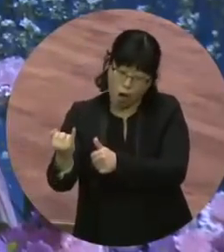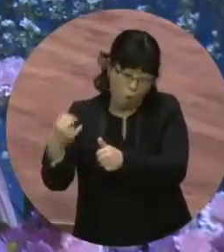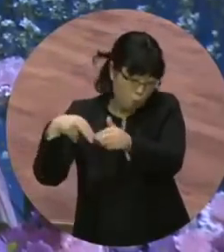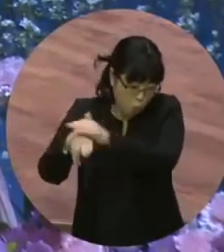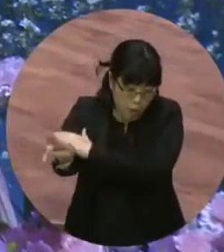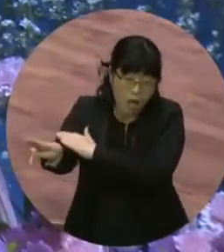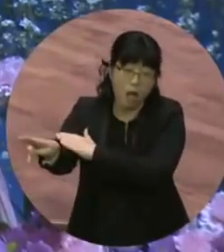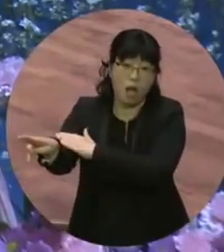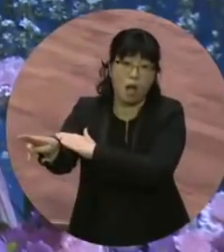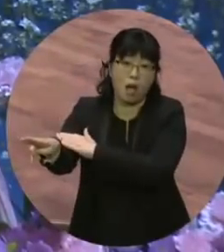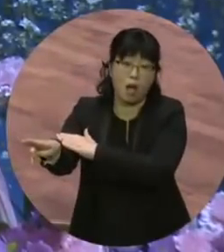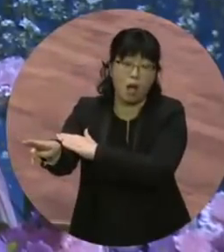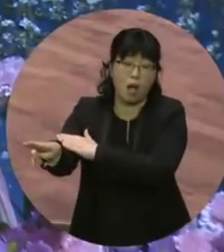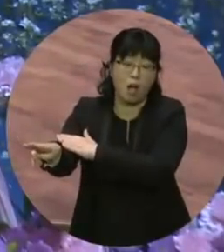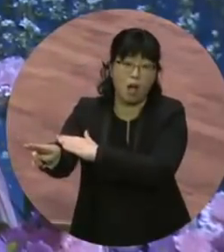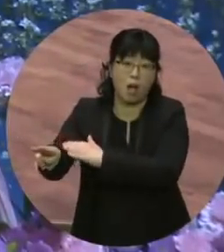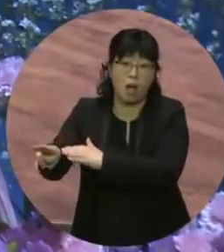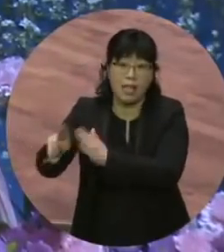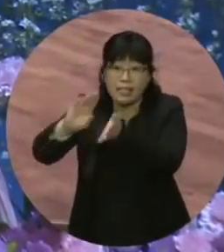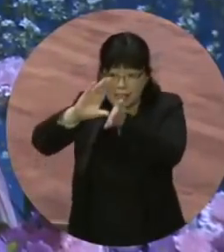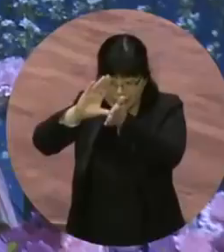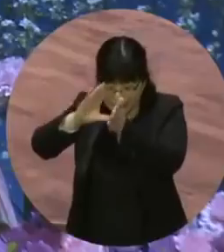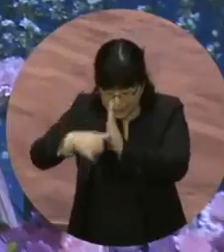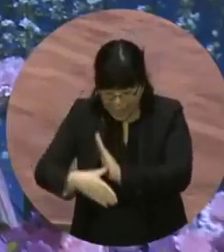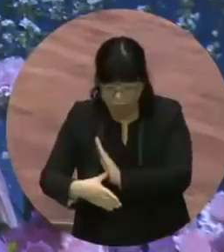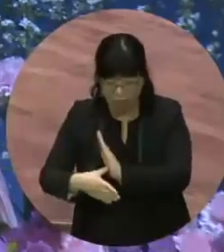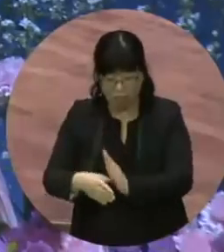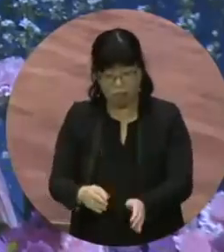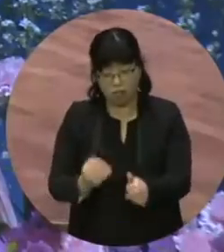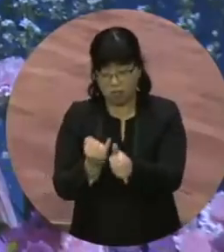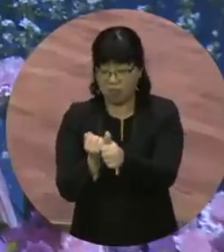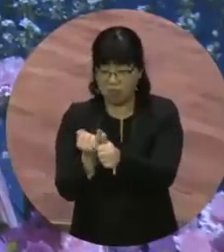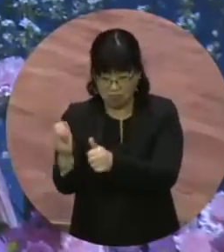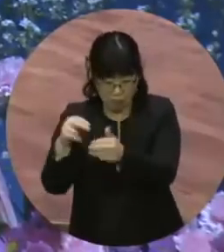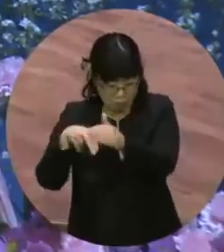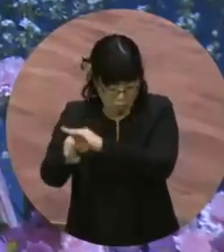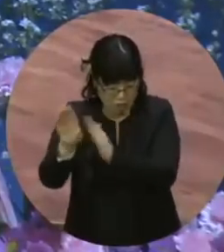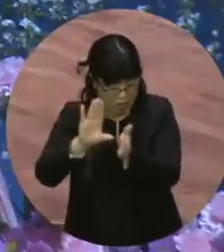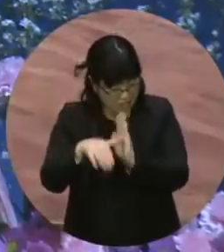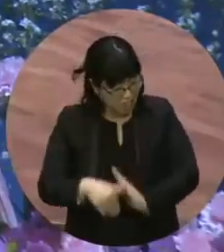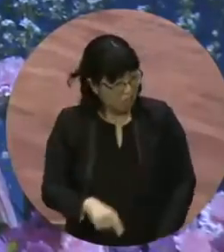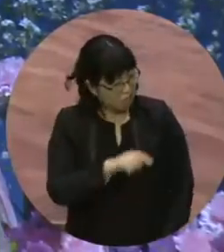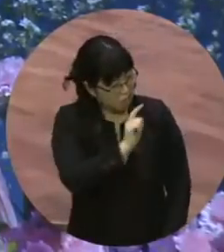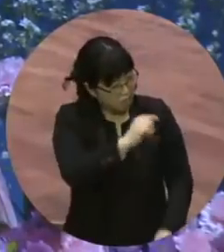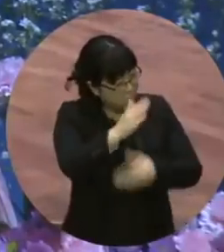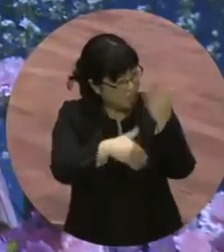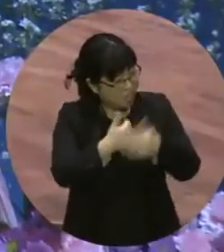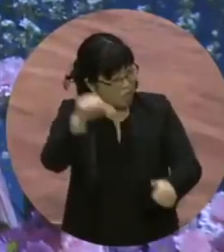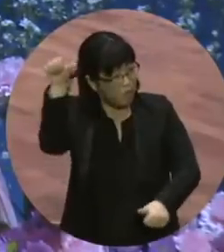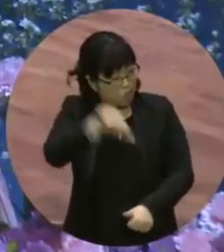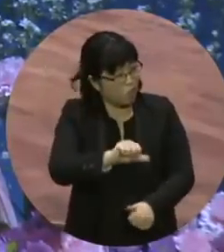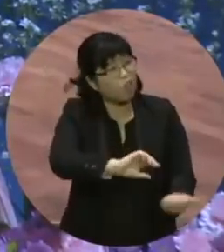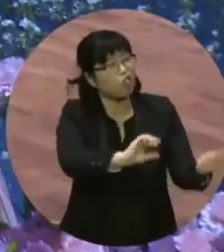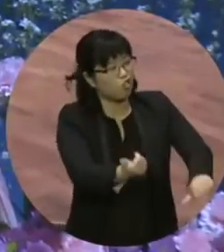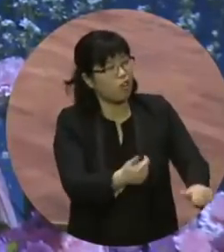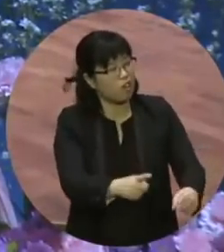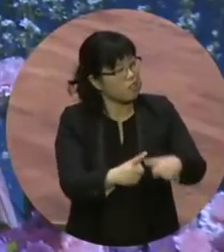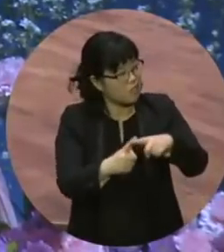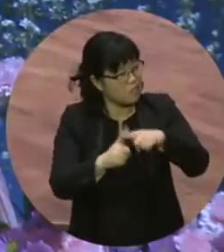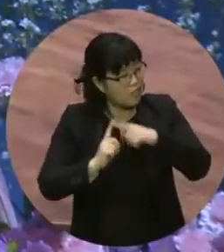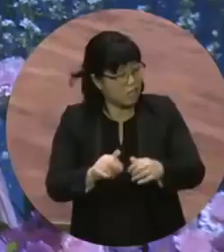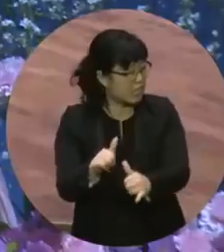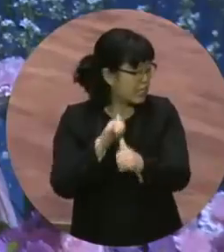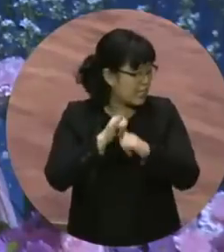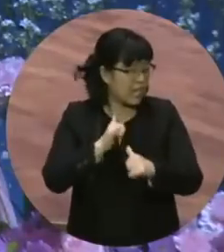자기 마누라도 그랬습니다. 하나님을 저주하고 죽으라고 마누라도 떠났습니다. 자, 이런 처참한 환경